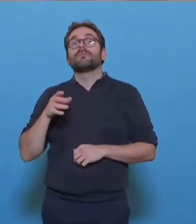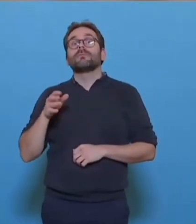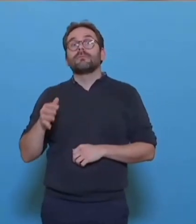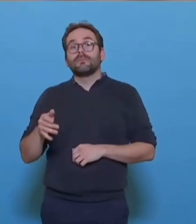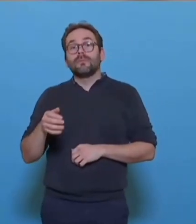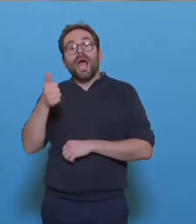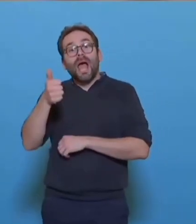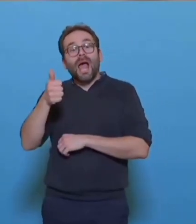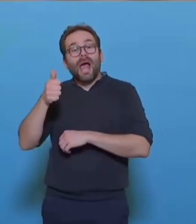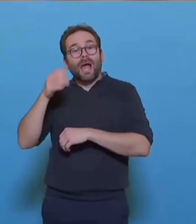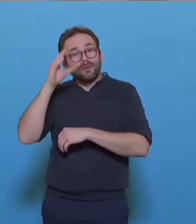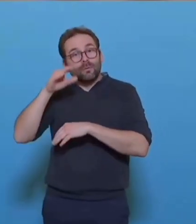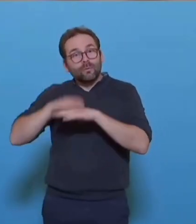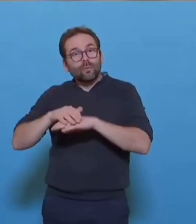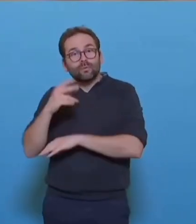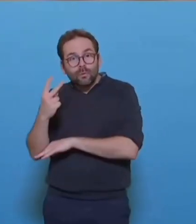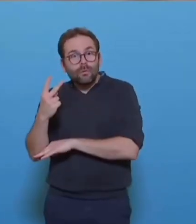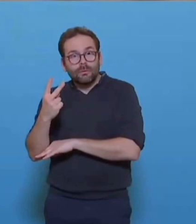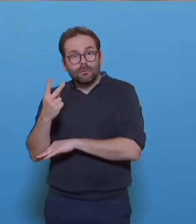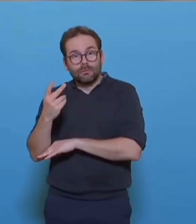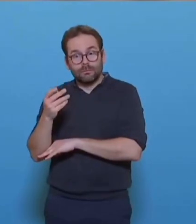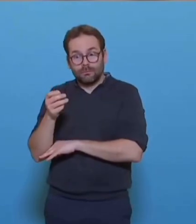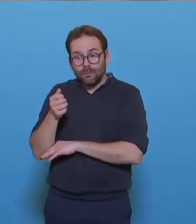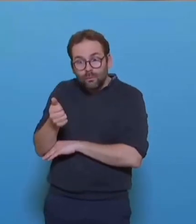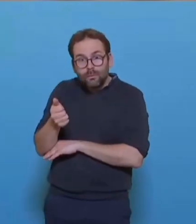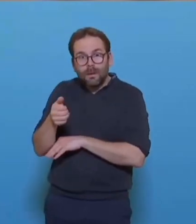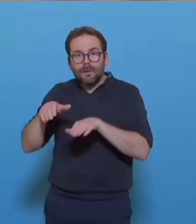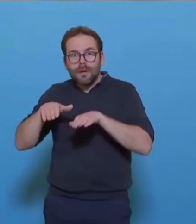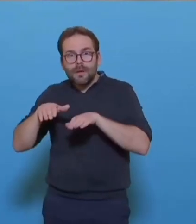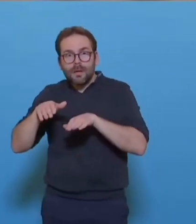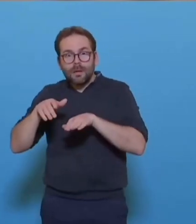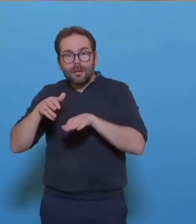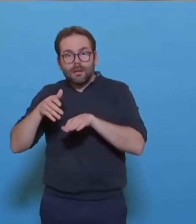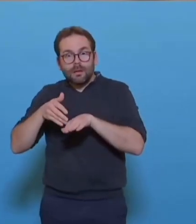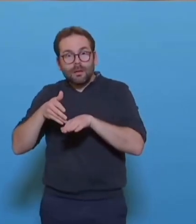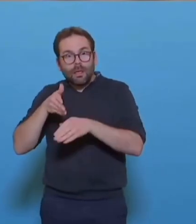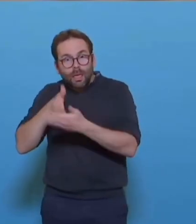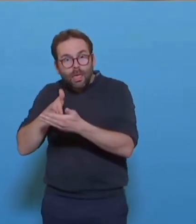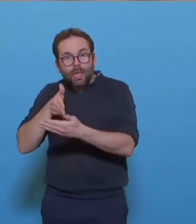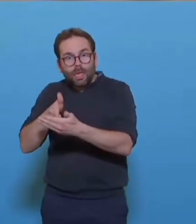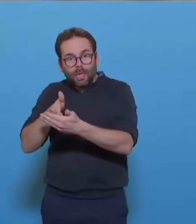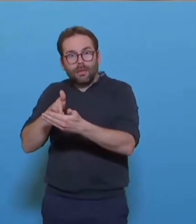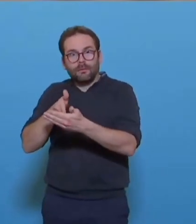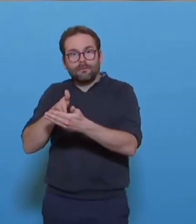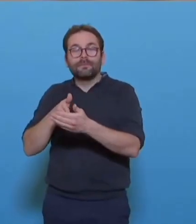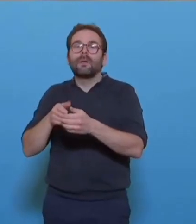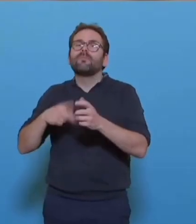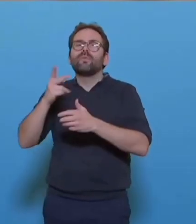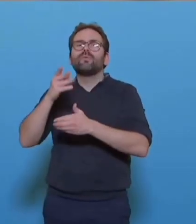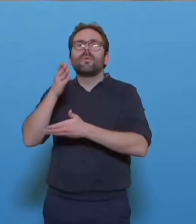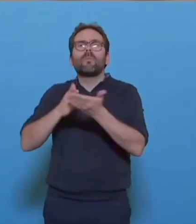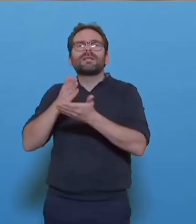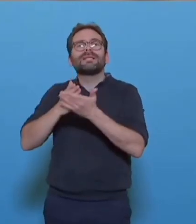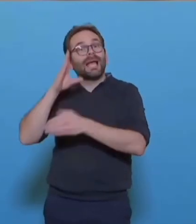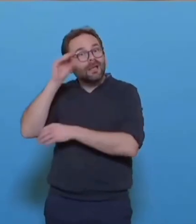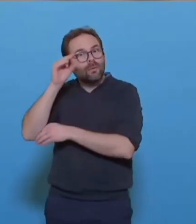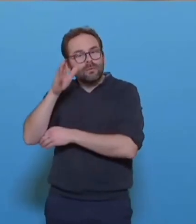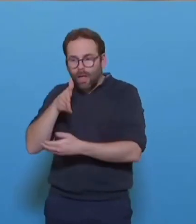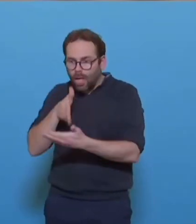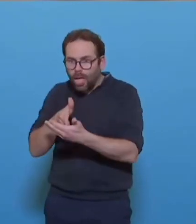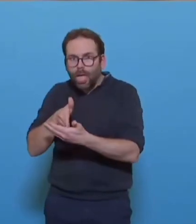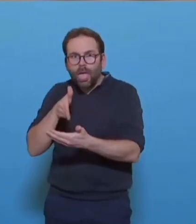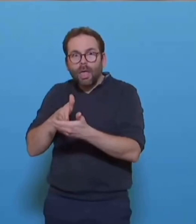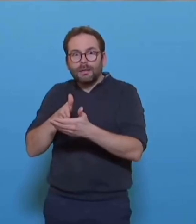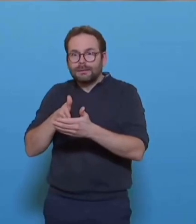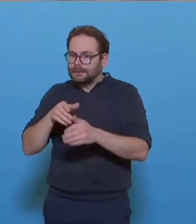Un étudiant sur 2 a du mal et plus de la moitié des étudiants choisissent